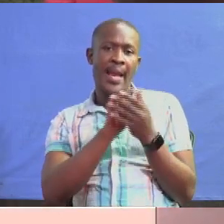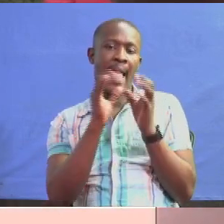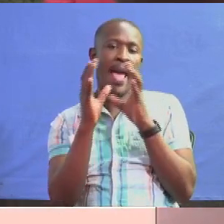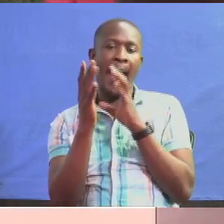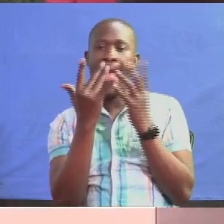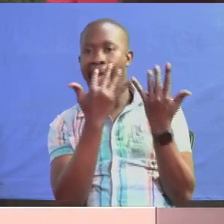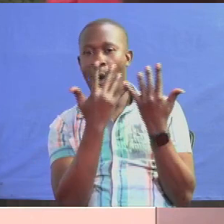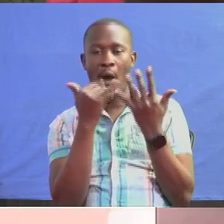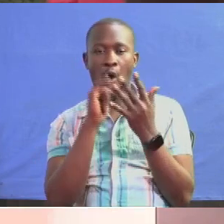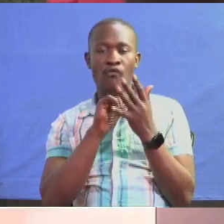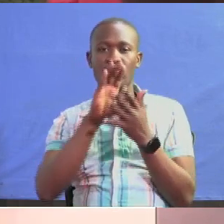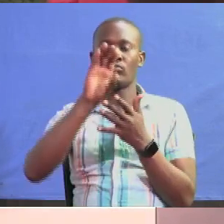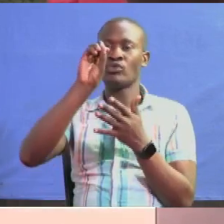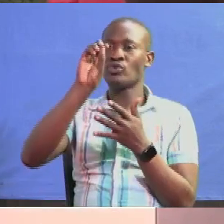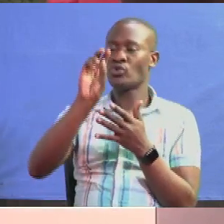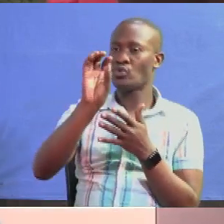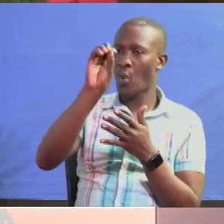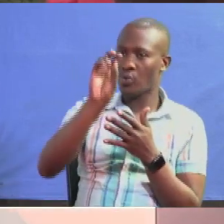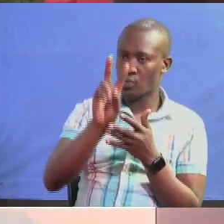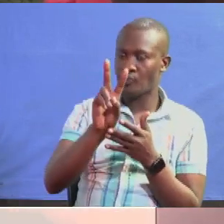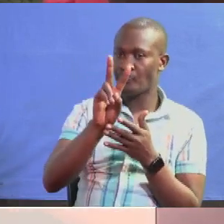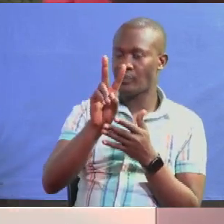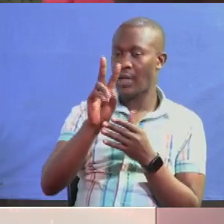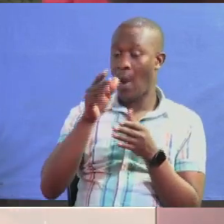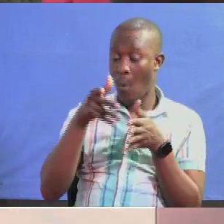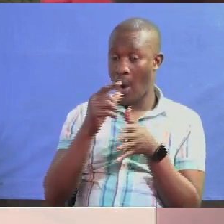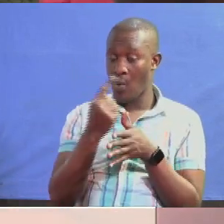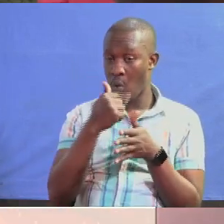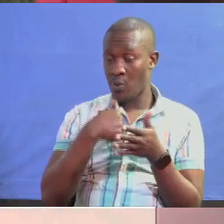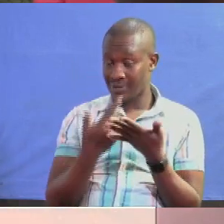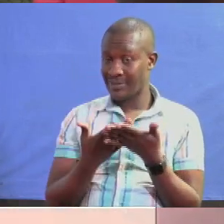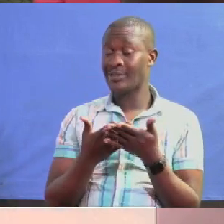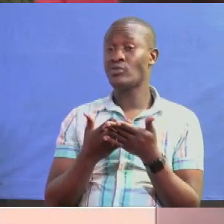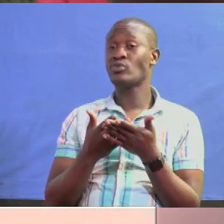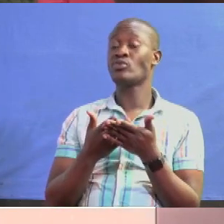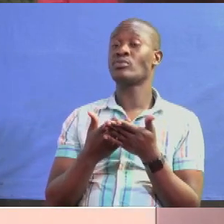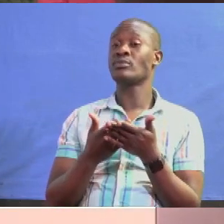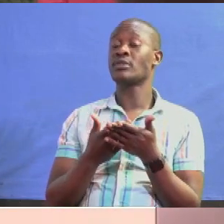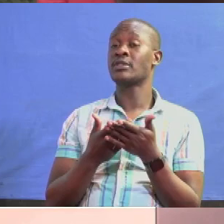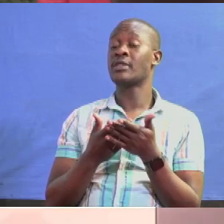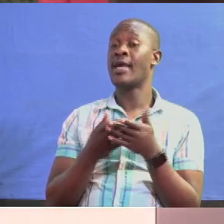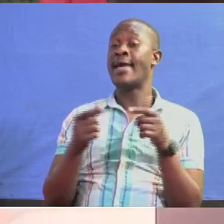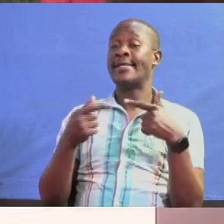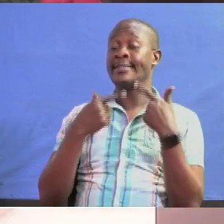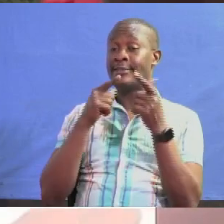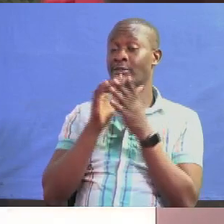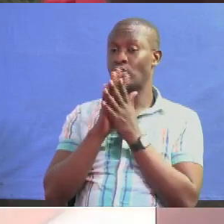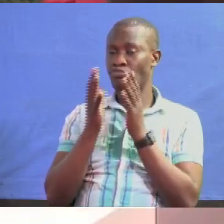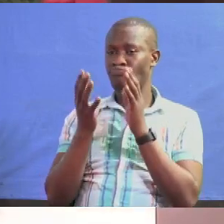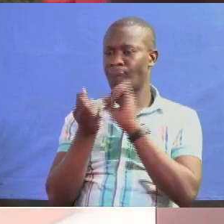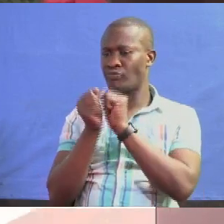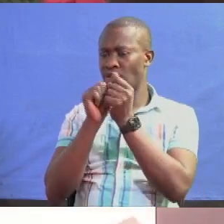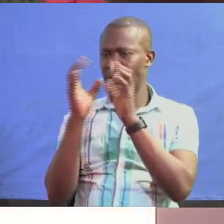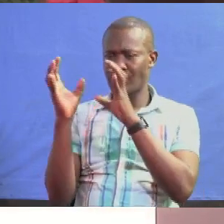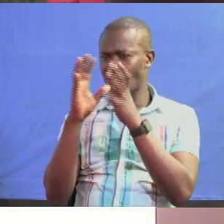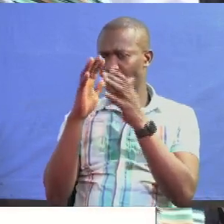ukaa. Na kwa hivyo njia moja ya kuweza kujisitiri na mabadiliko na athari za mabadiliko ya tabia nchi ni